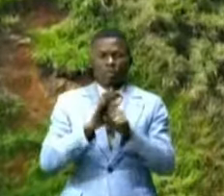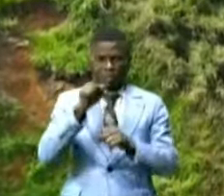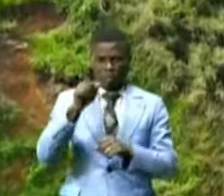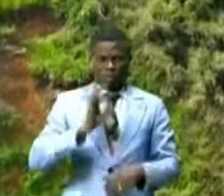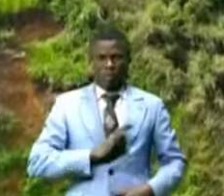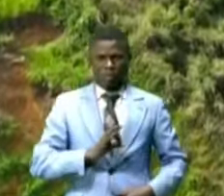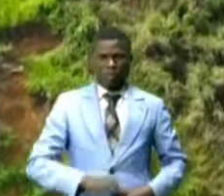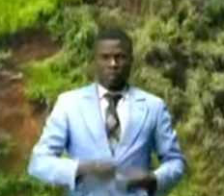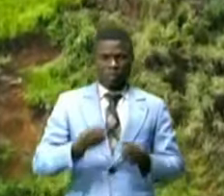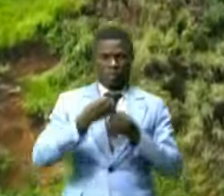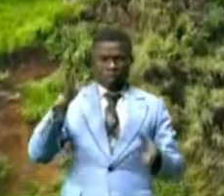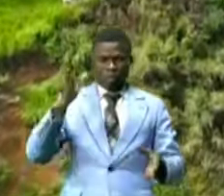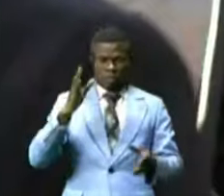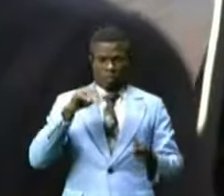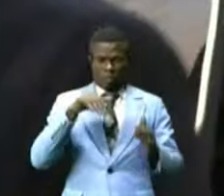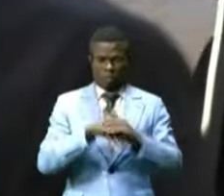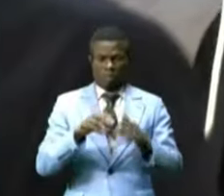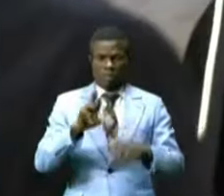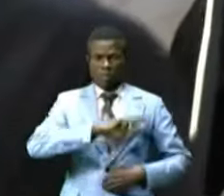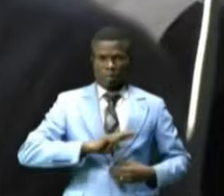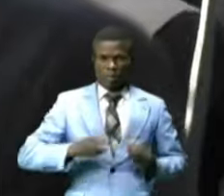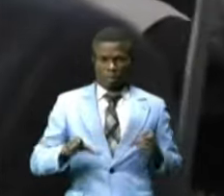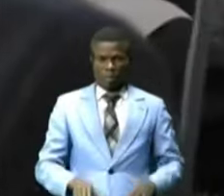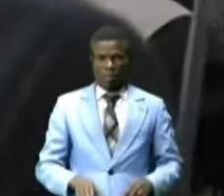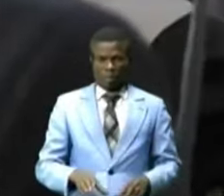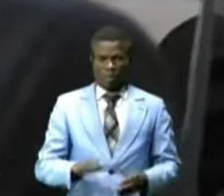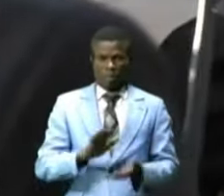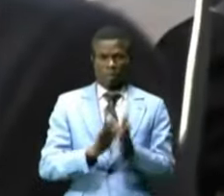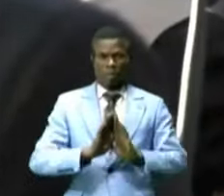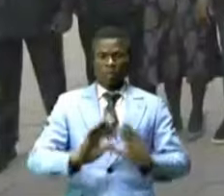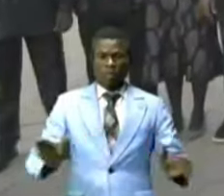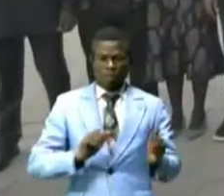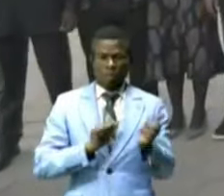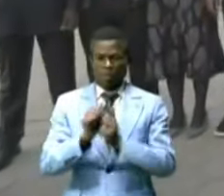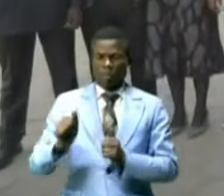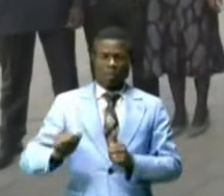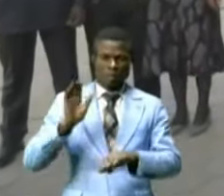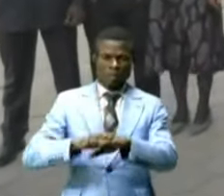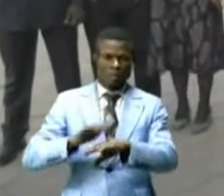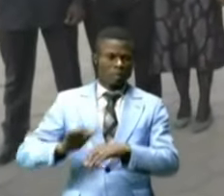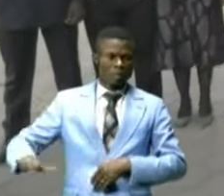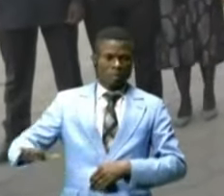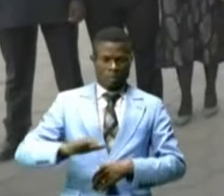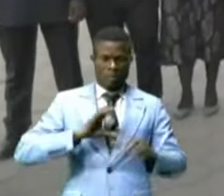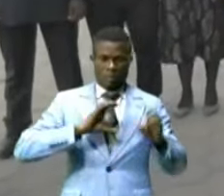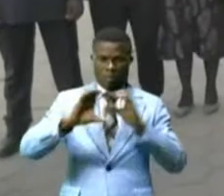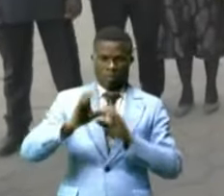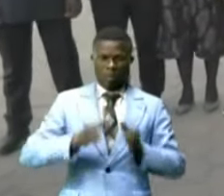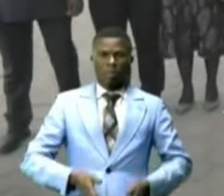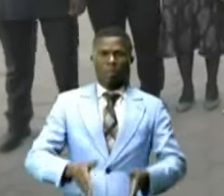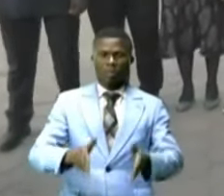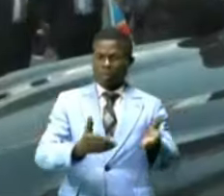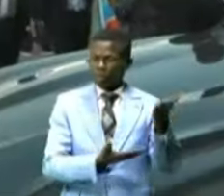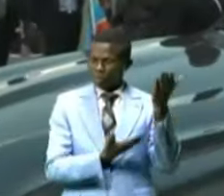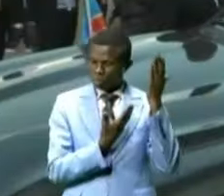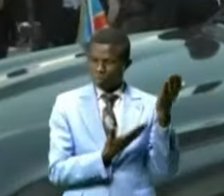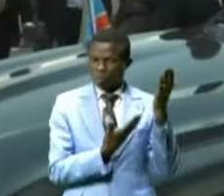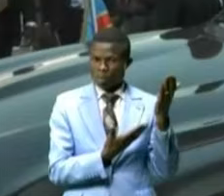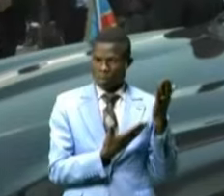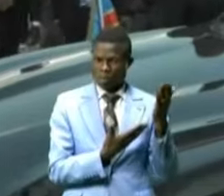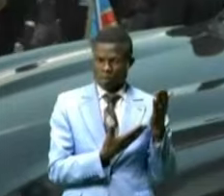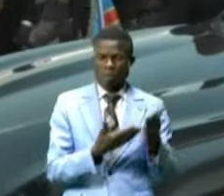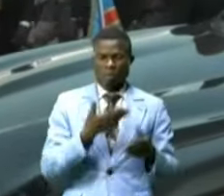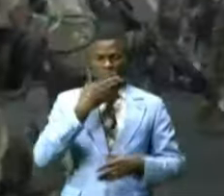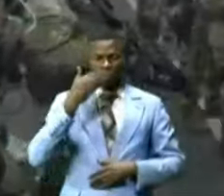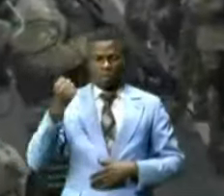La richesse qui regorge la RD Congo peut être accessible à tous. Seules les voies de communication routière sont une issue par